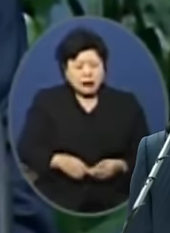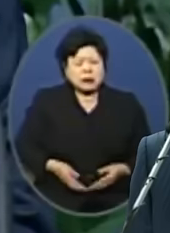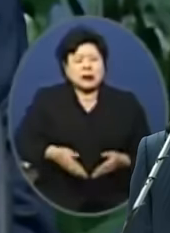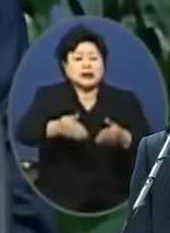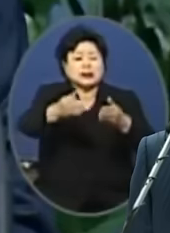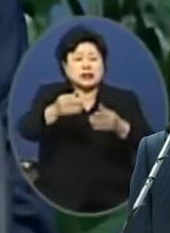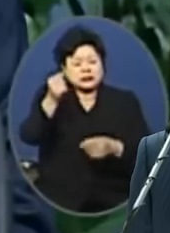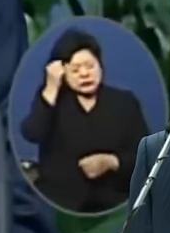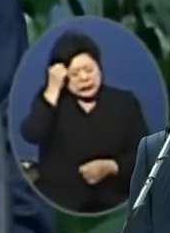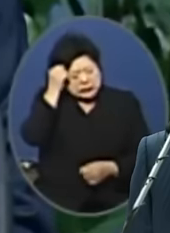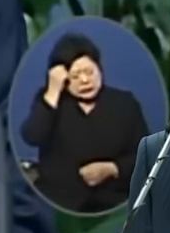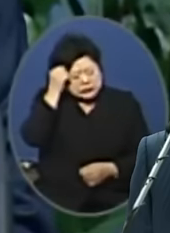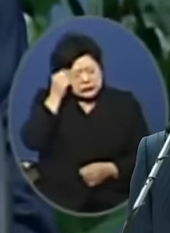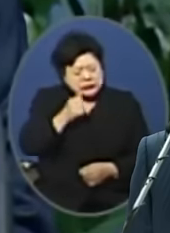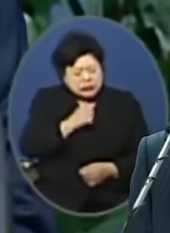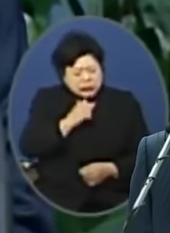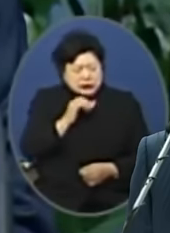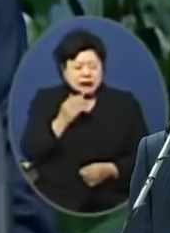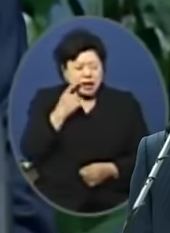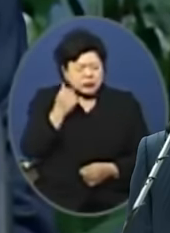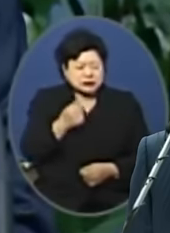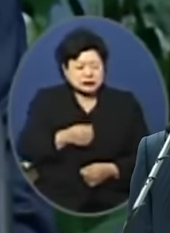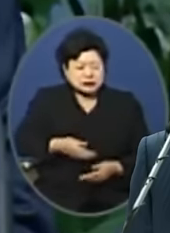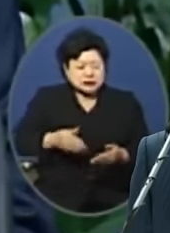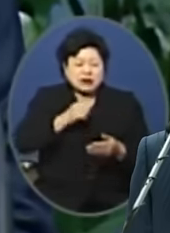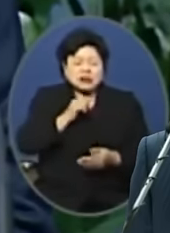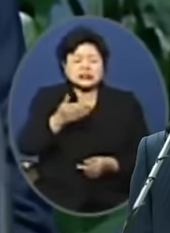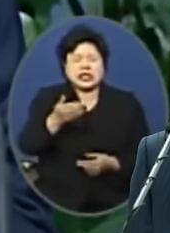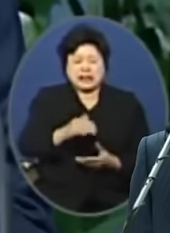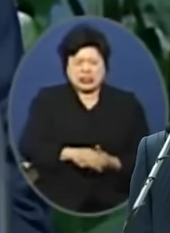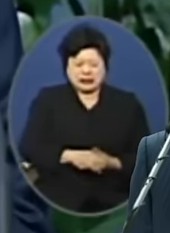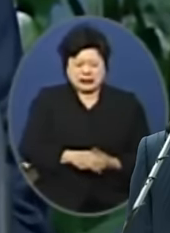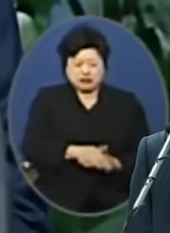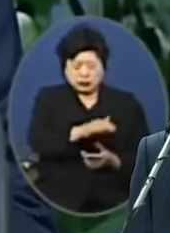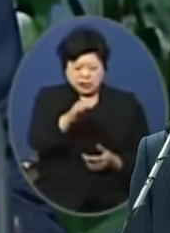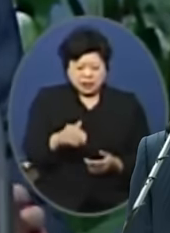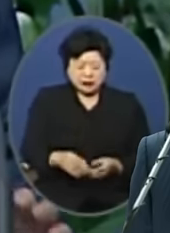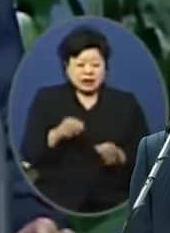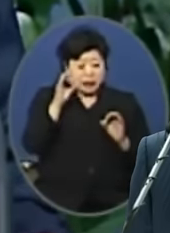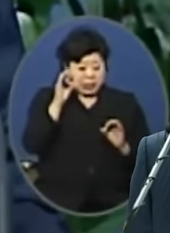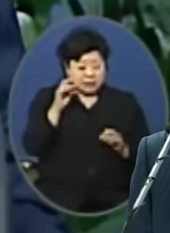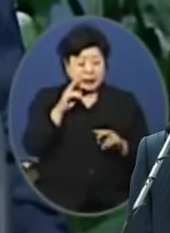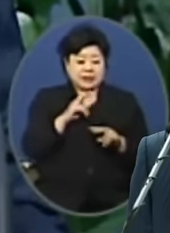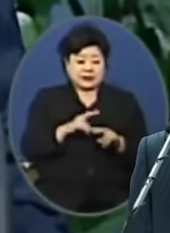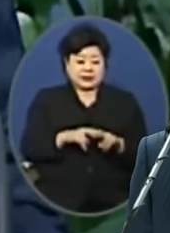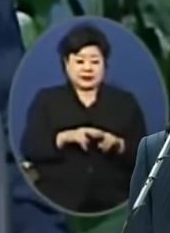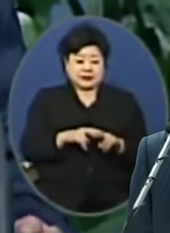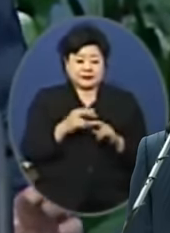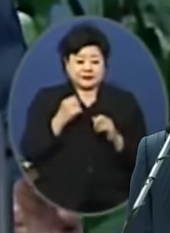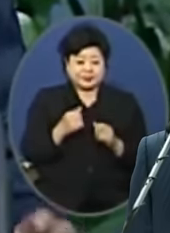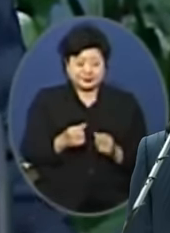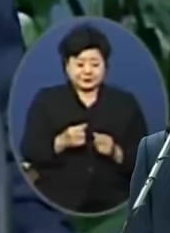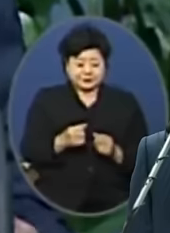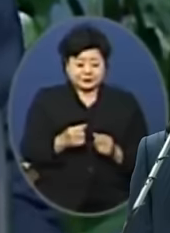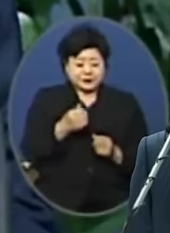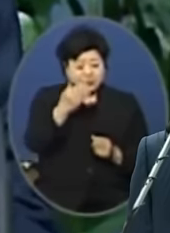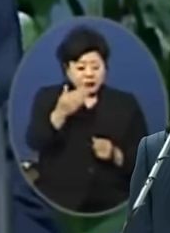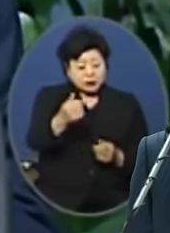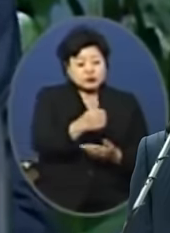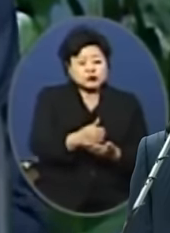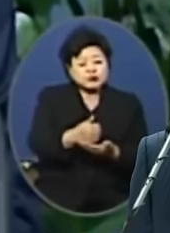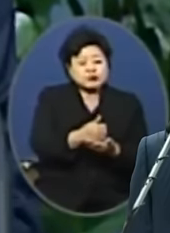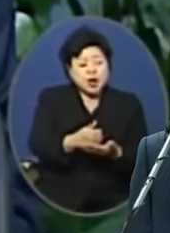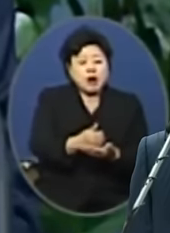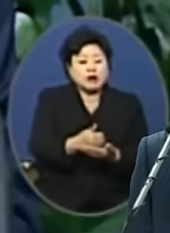없는 비참한 사람이 되고 말한 것입니다. 여러분 우리가 가만히 앉아 계시더라도 여러분의